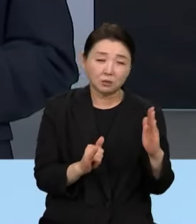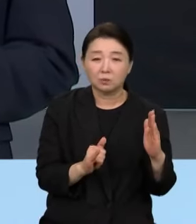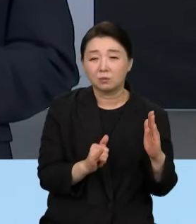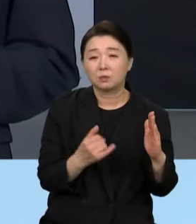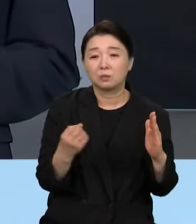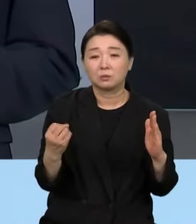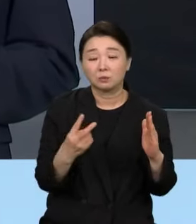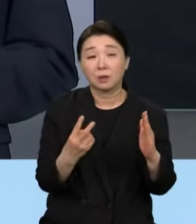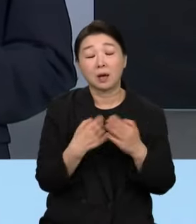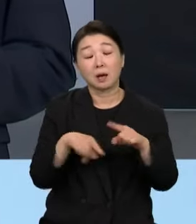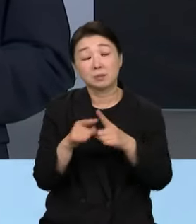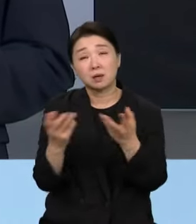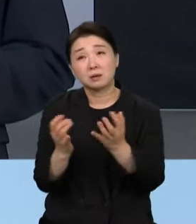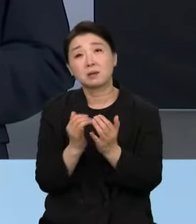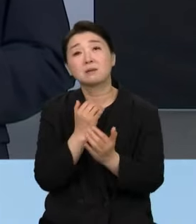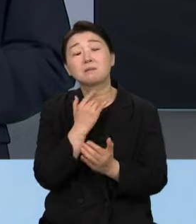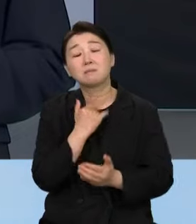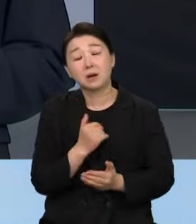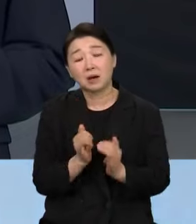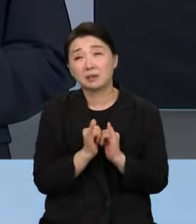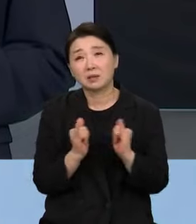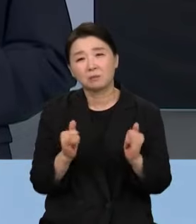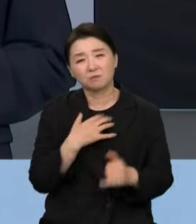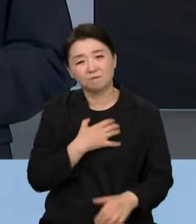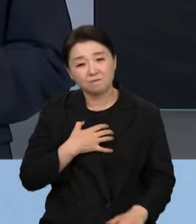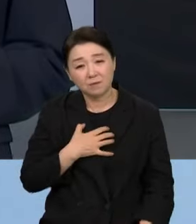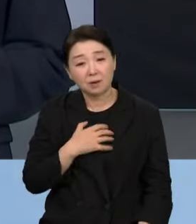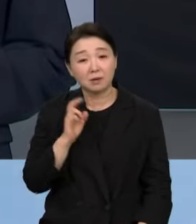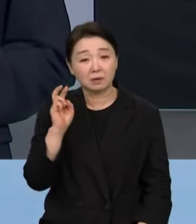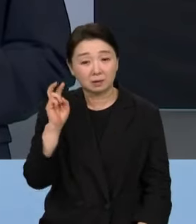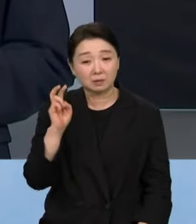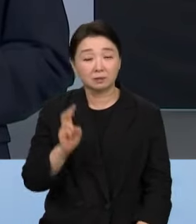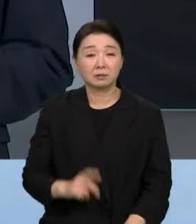물론이겠지만 함께 일했던 동료들도 괴로움에 시달리고 있다고요.